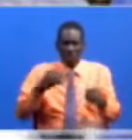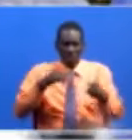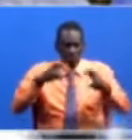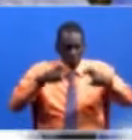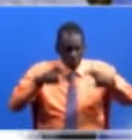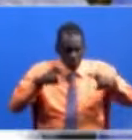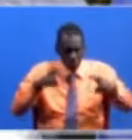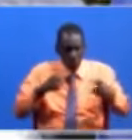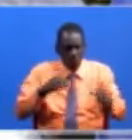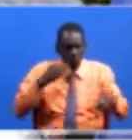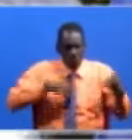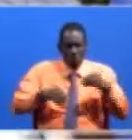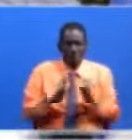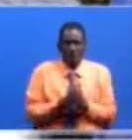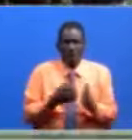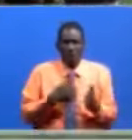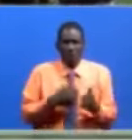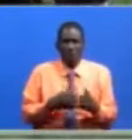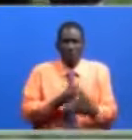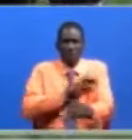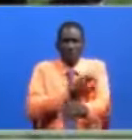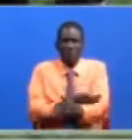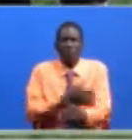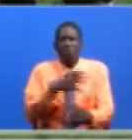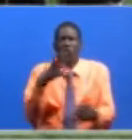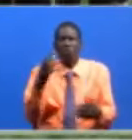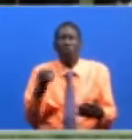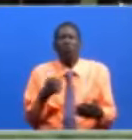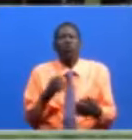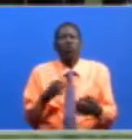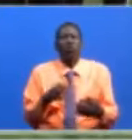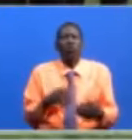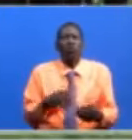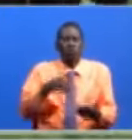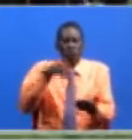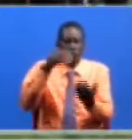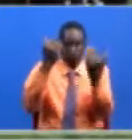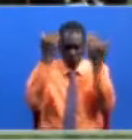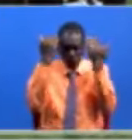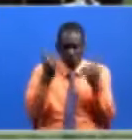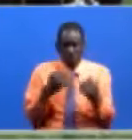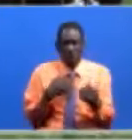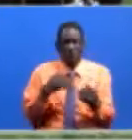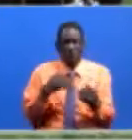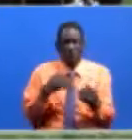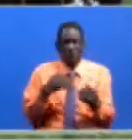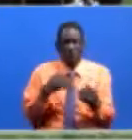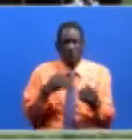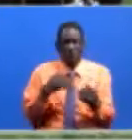have prosecutorial power, we have seen political abuse. Brian Mushiri, NTV.